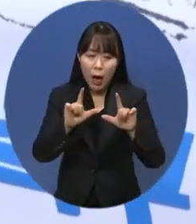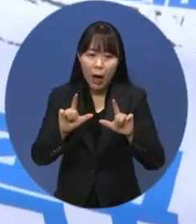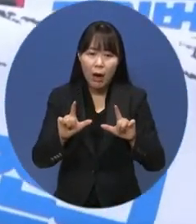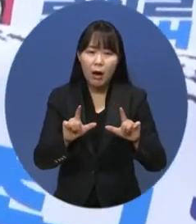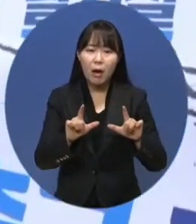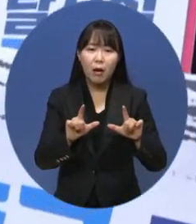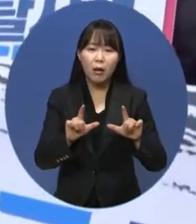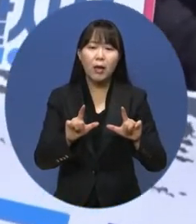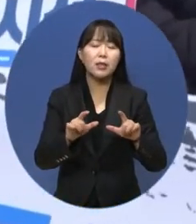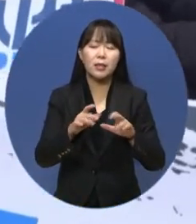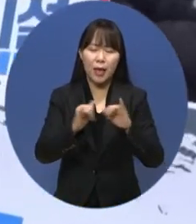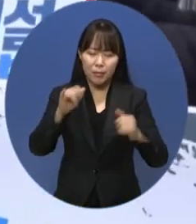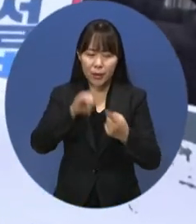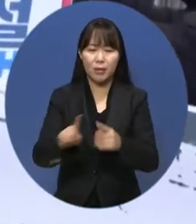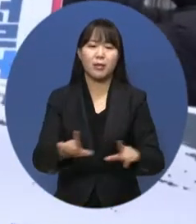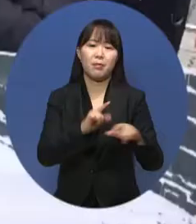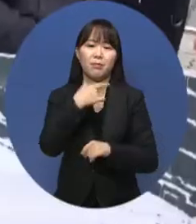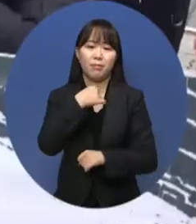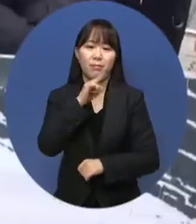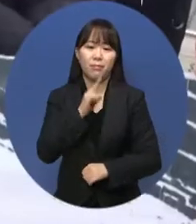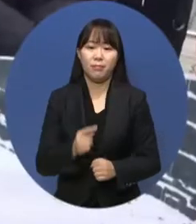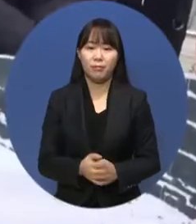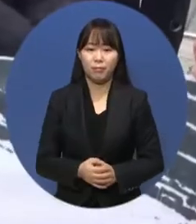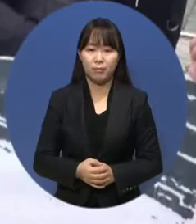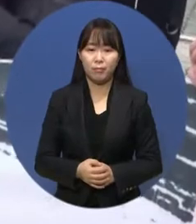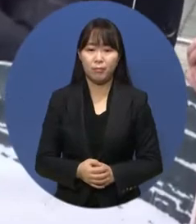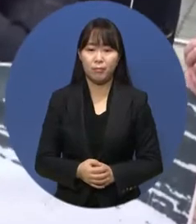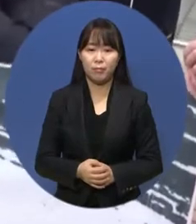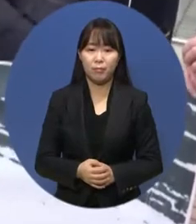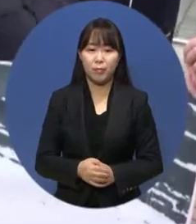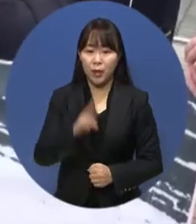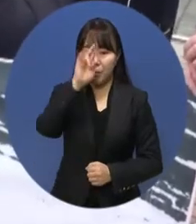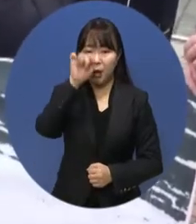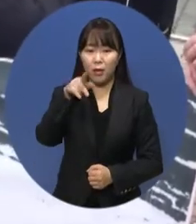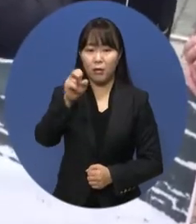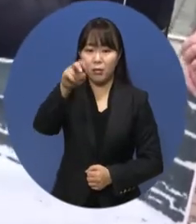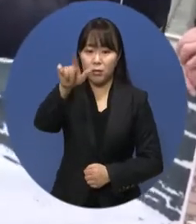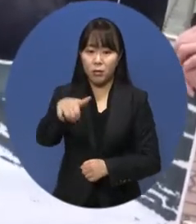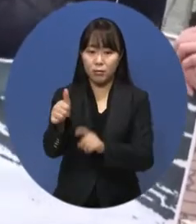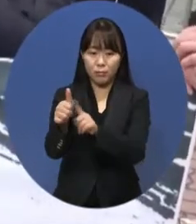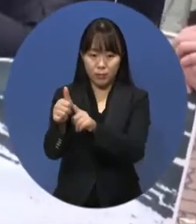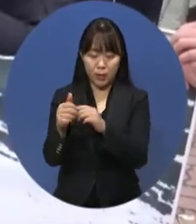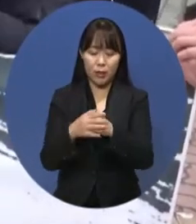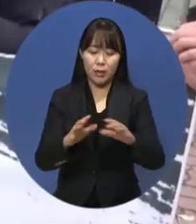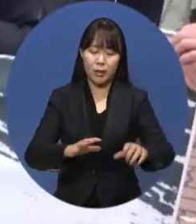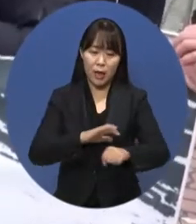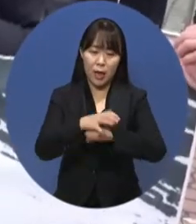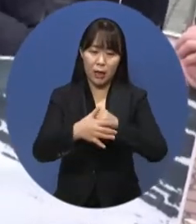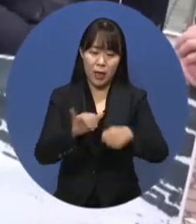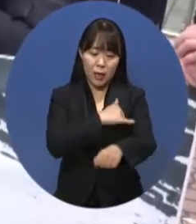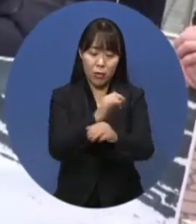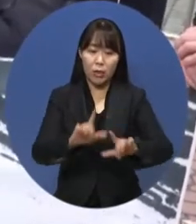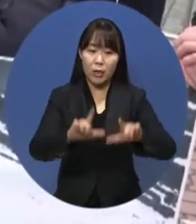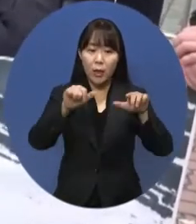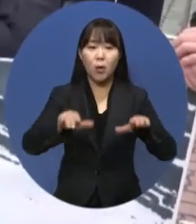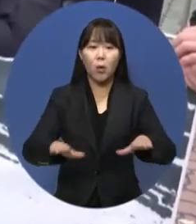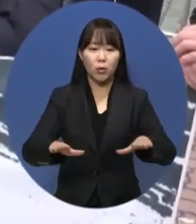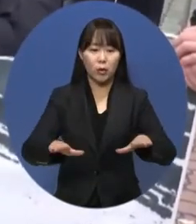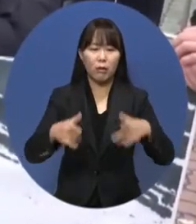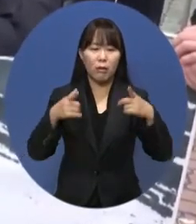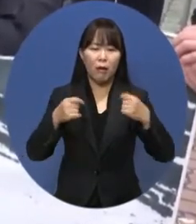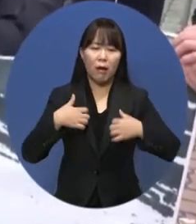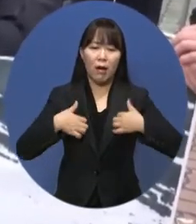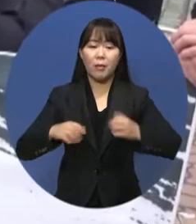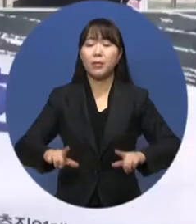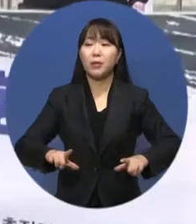왔으면 안단 호소했습니다 박현석 자주 공동대표는 세계의 인권이 낮은 음을 이렇게